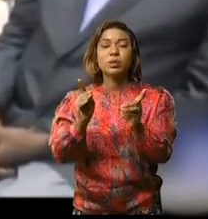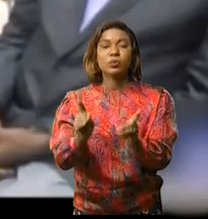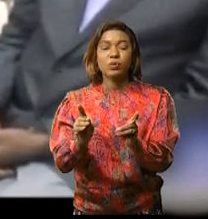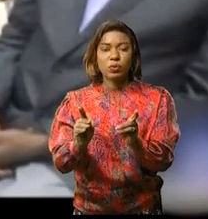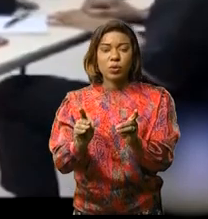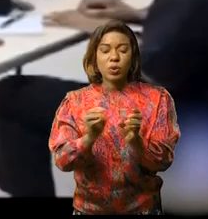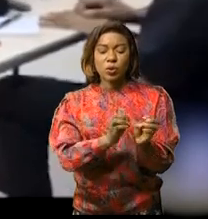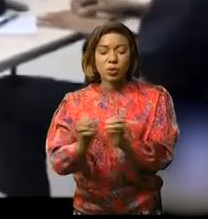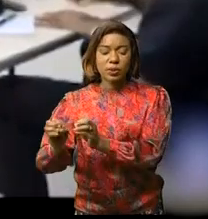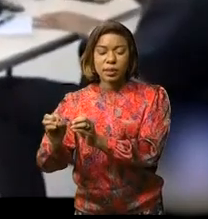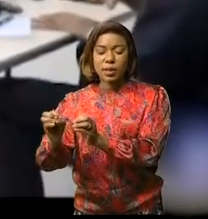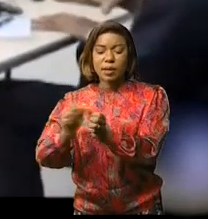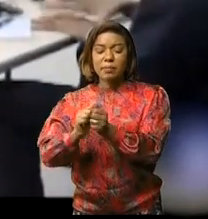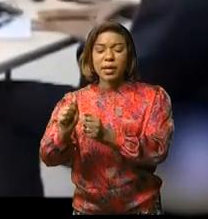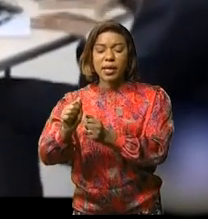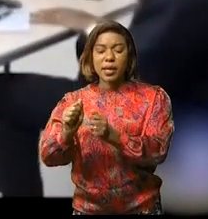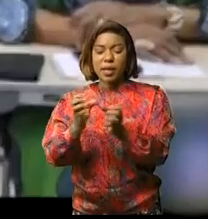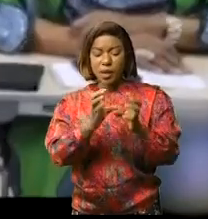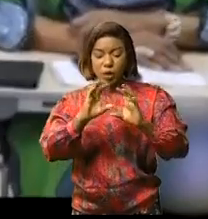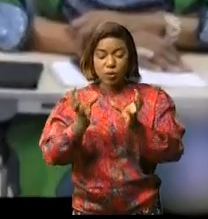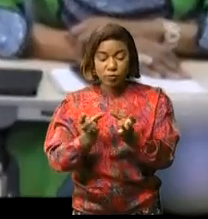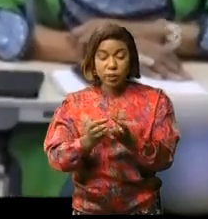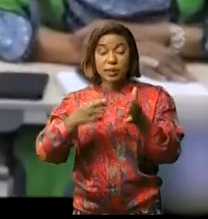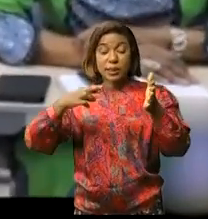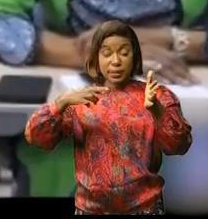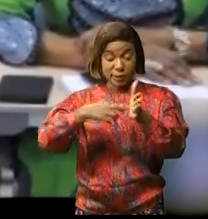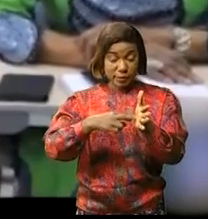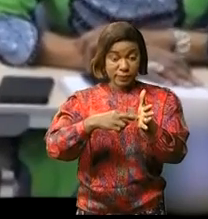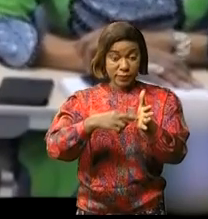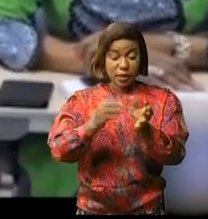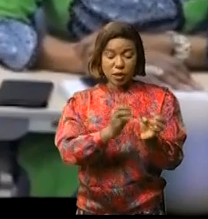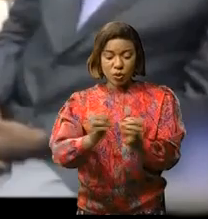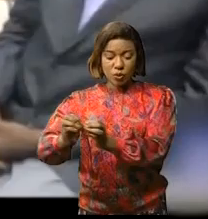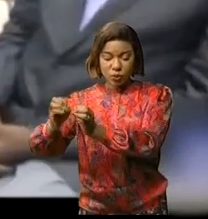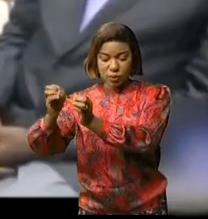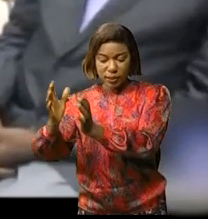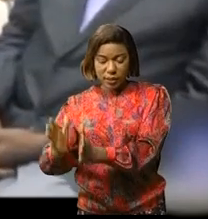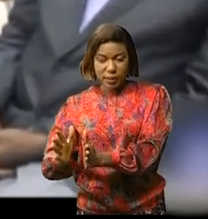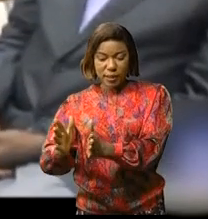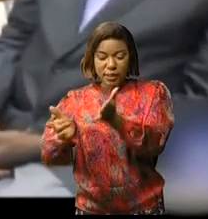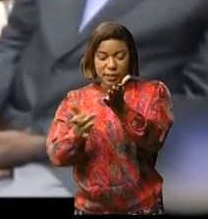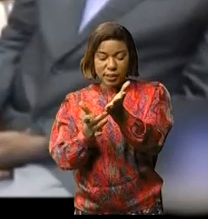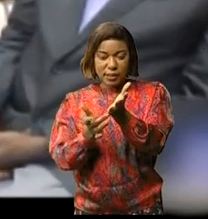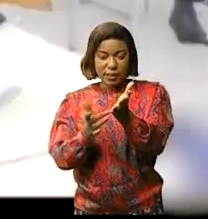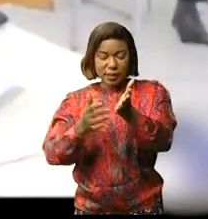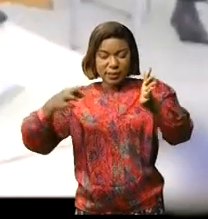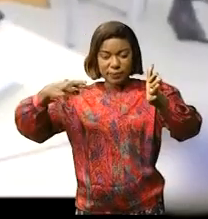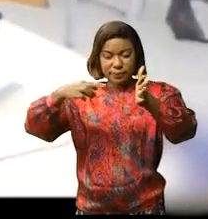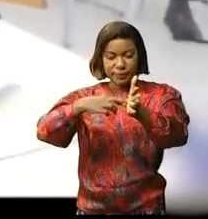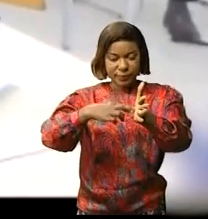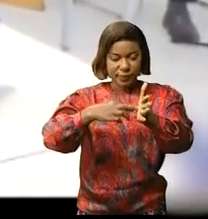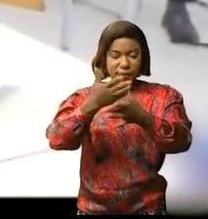la communication des risques et engagements communautaires, le coordonnateur du secrétariat technique de la riposte contre